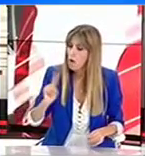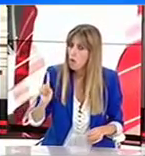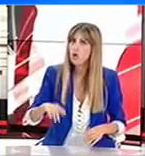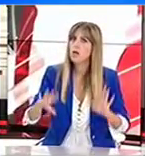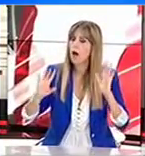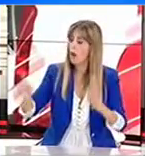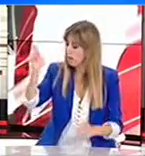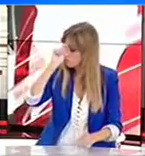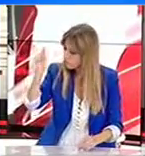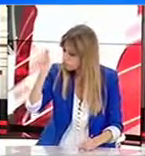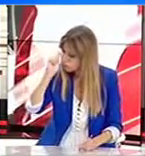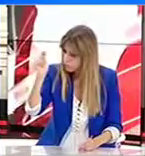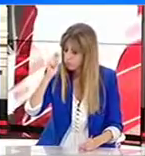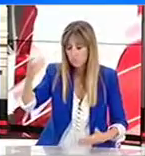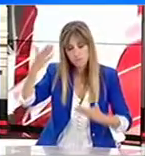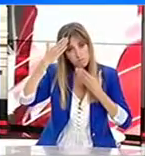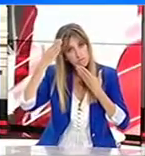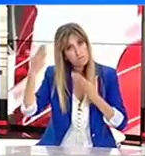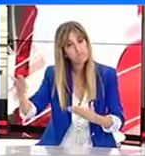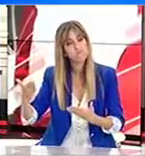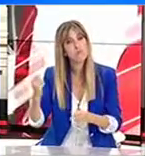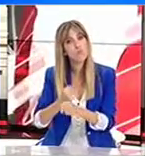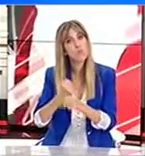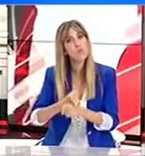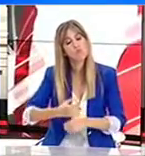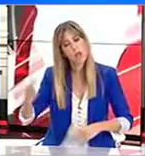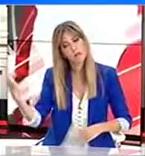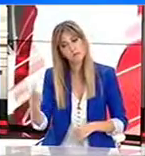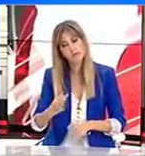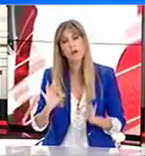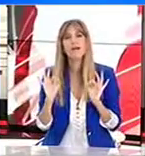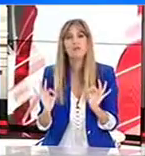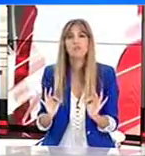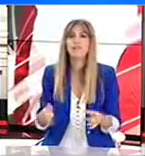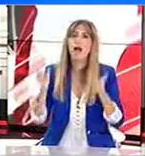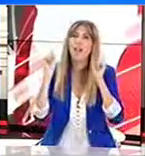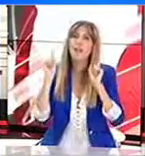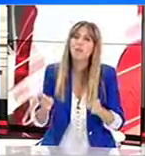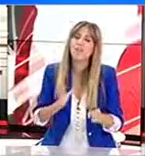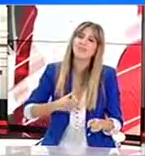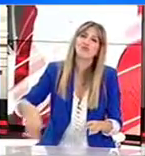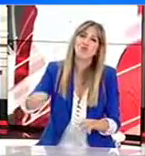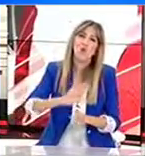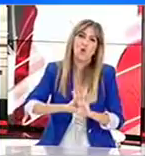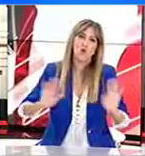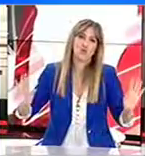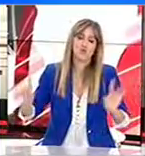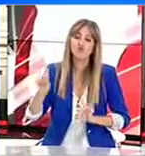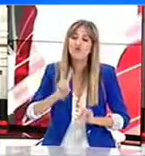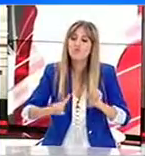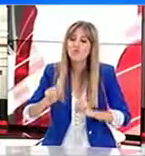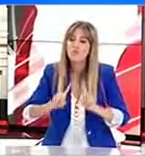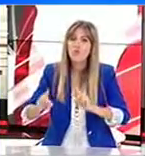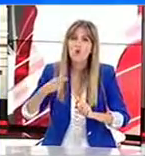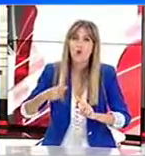Θεσσαλονίκης. Από εκεί και πέρα όμως, επαναλαμβάνω τις αποφάσεις, ιδίως ό,τι αφορά περιφέρειες και μεγάλους